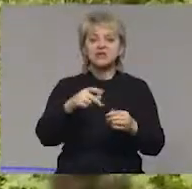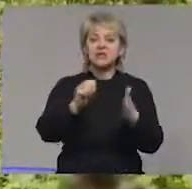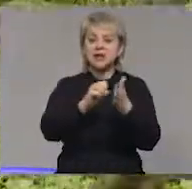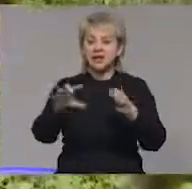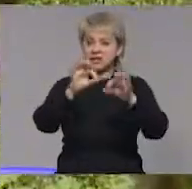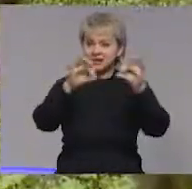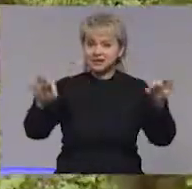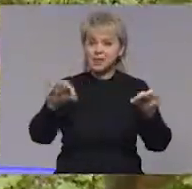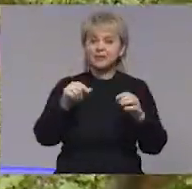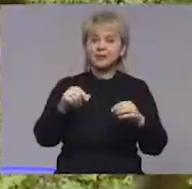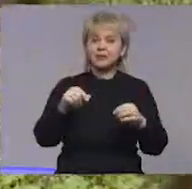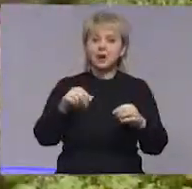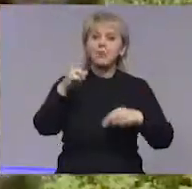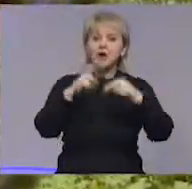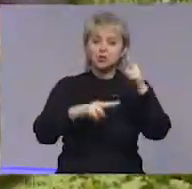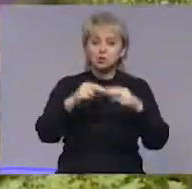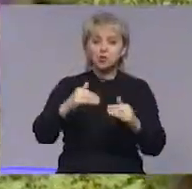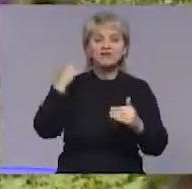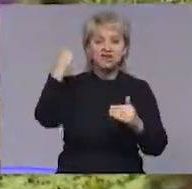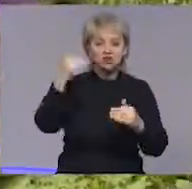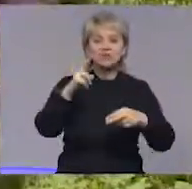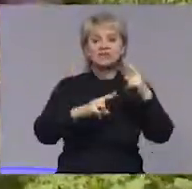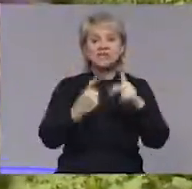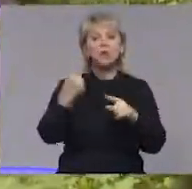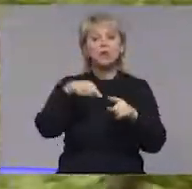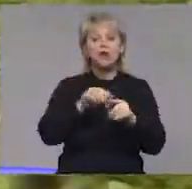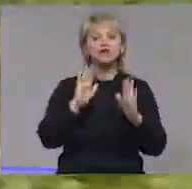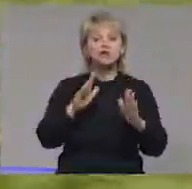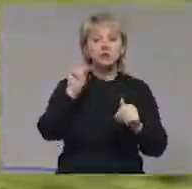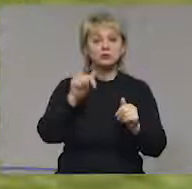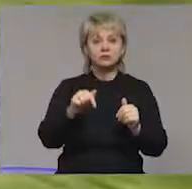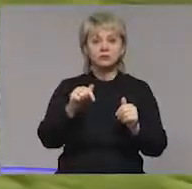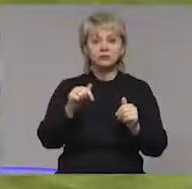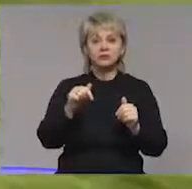электропередач, построек, высотных строений. Поэтому вот